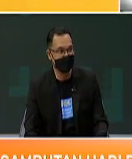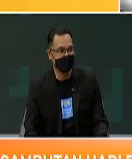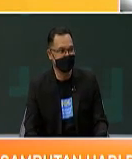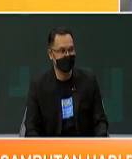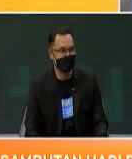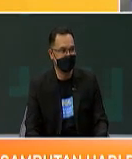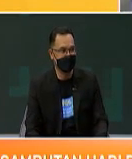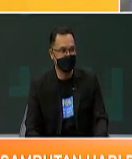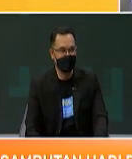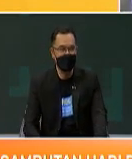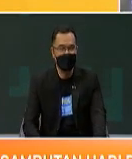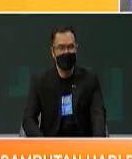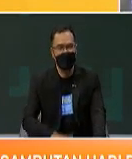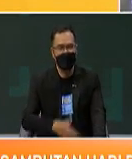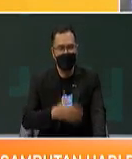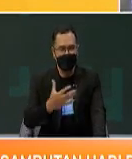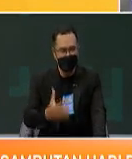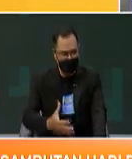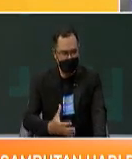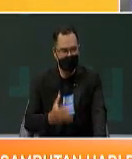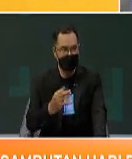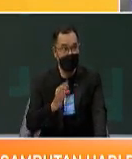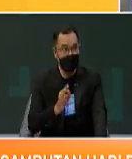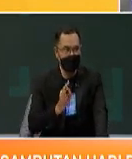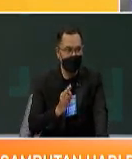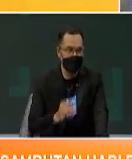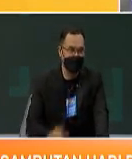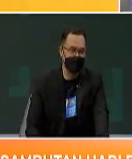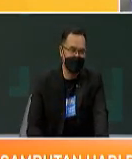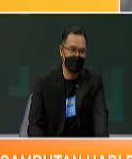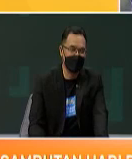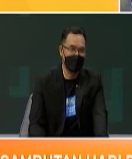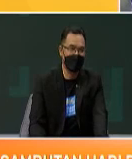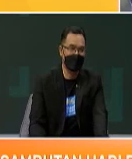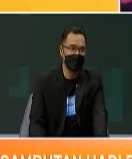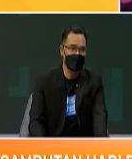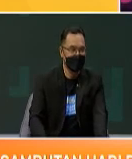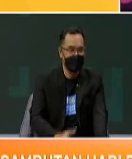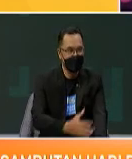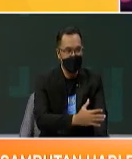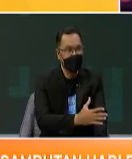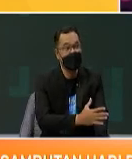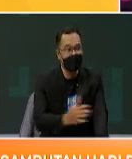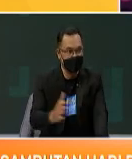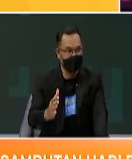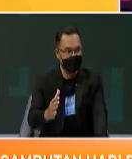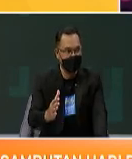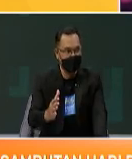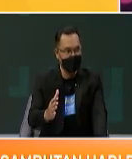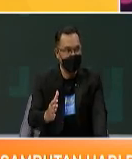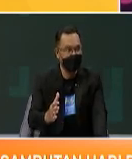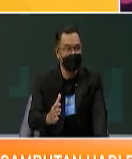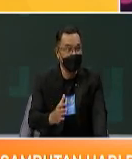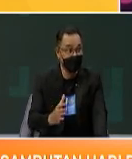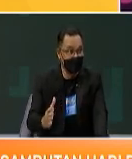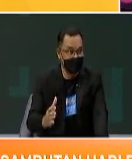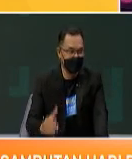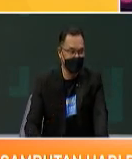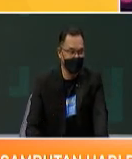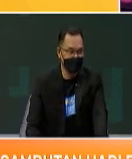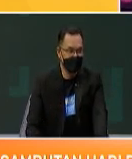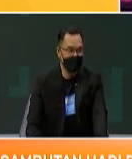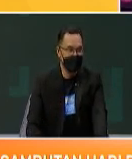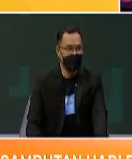ada. Maksudnya kita program tunggak ni yang trust lah, yang trust, yang mana mungkin dah lama program itu telah